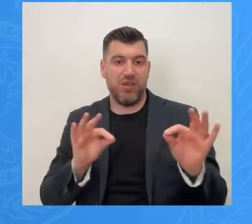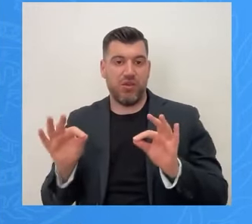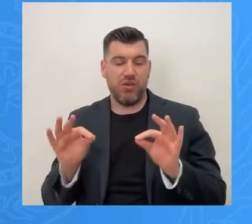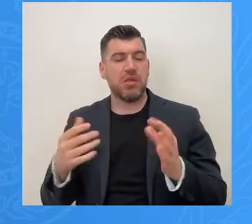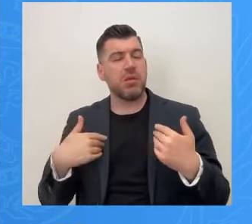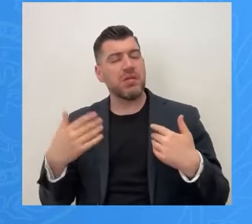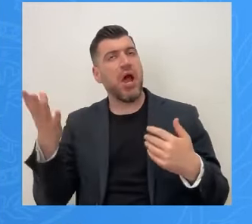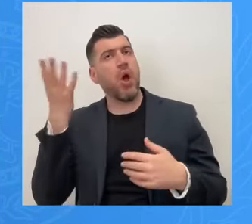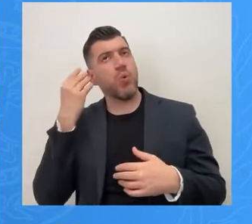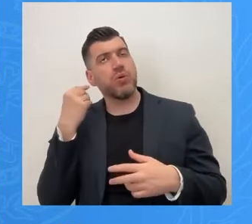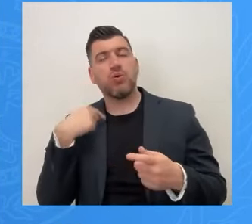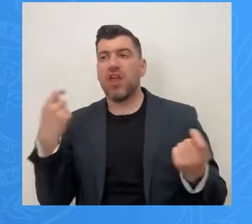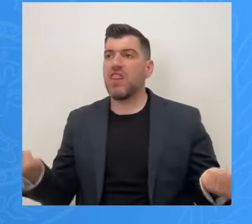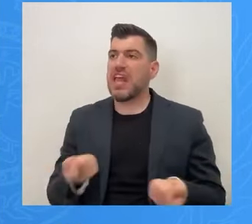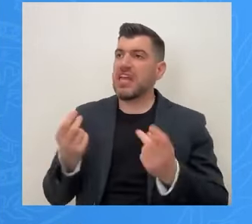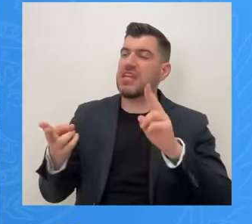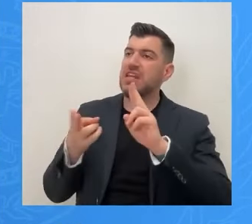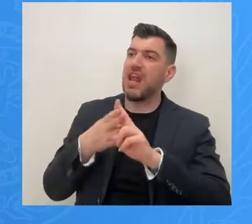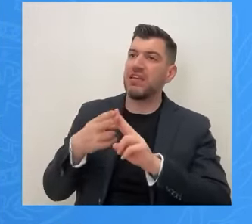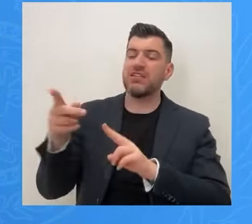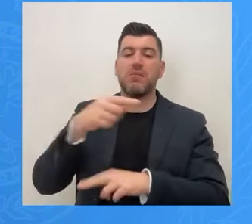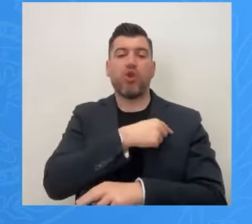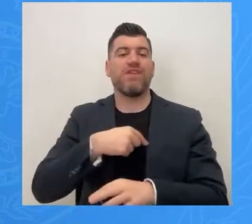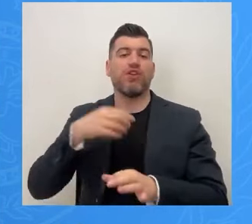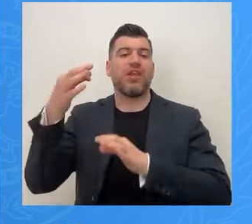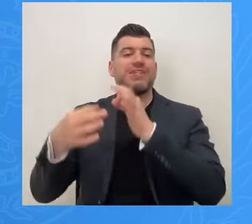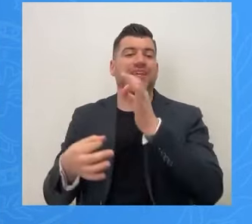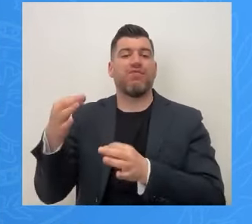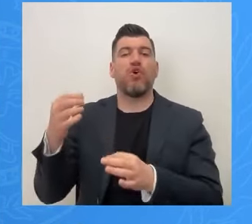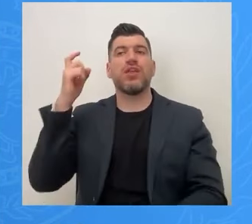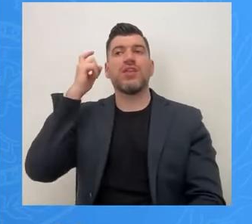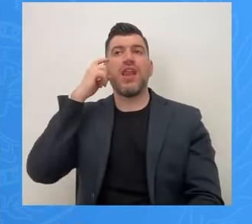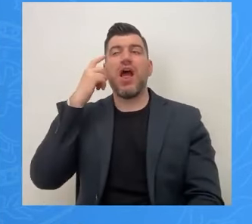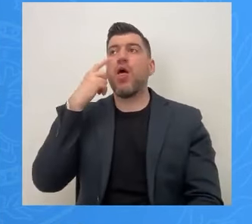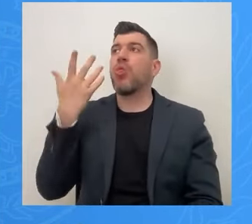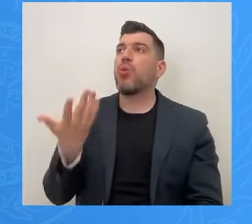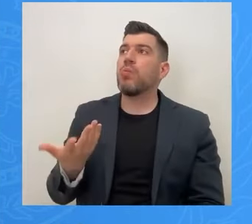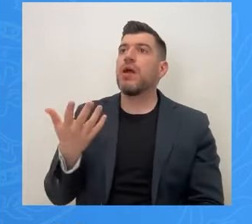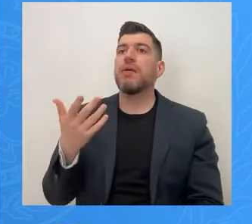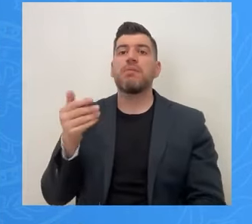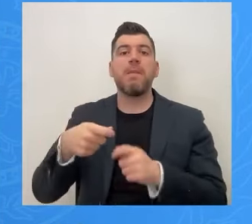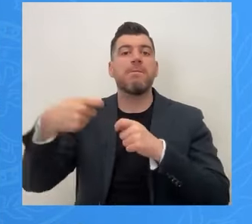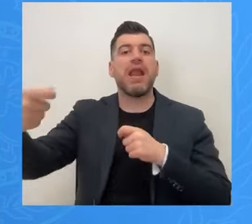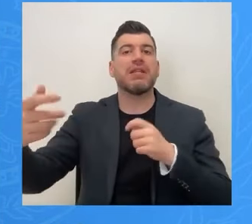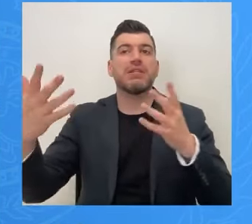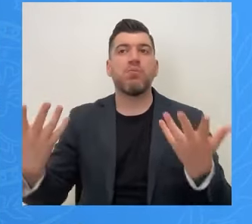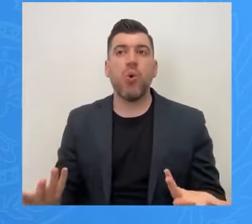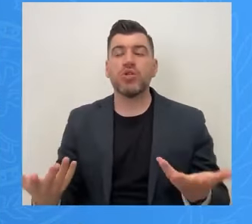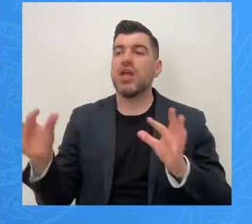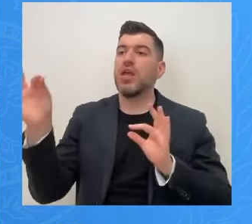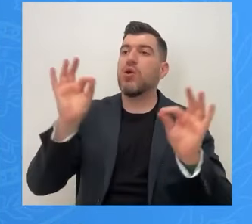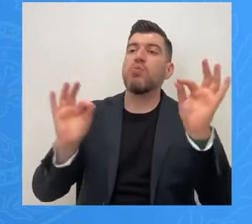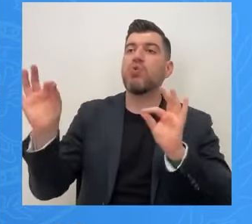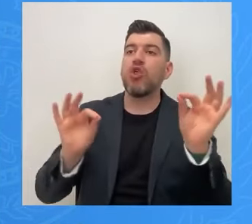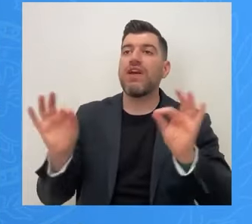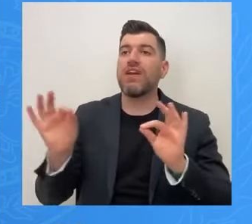μια συνάντηση με τη ΚΔΙΠ και το Διευθύνοντα Σύμβουλο για να δούμε την παράταση ή τις προδιαγραφές για να